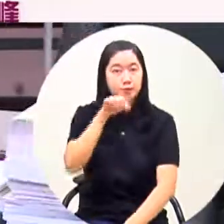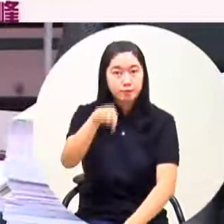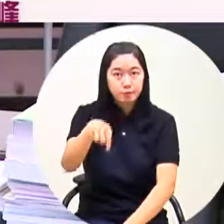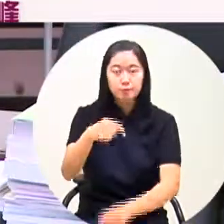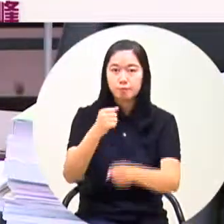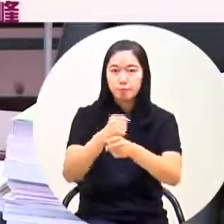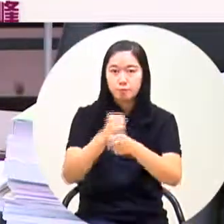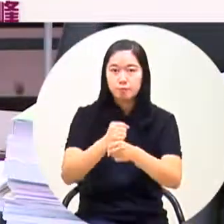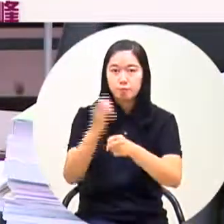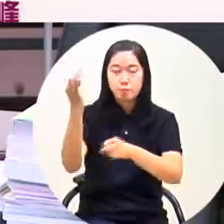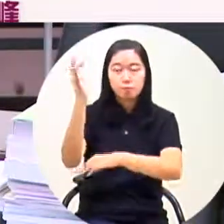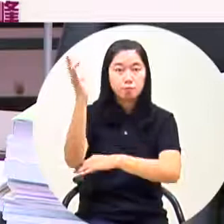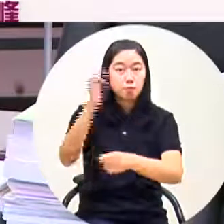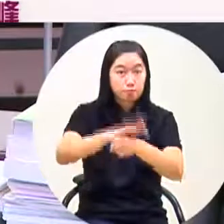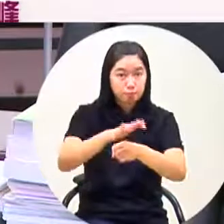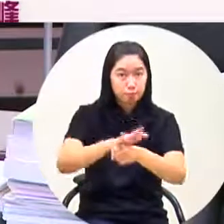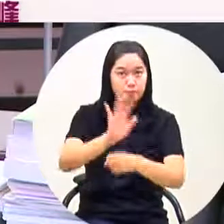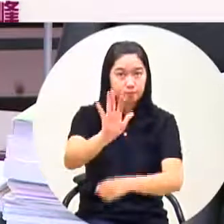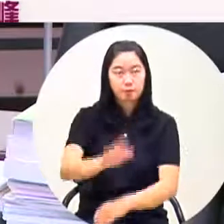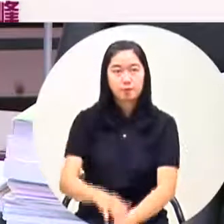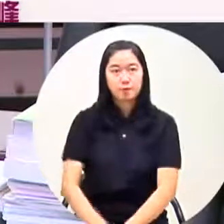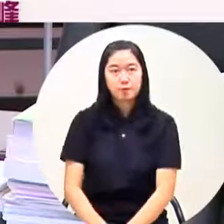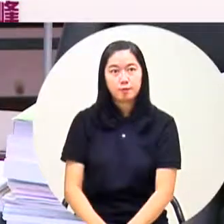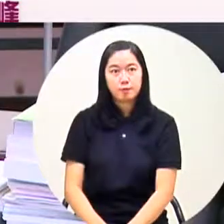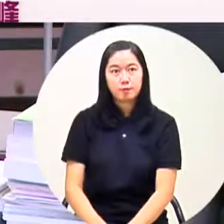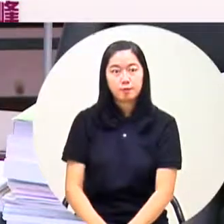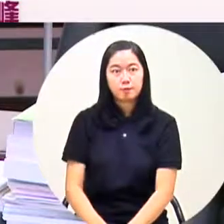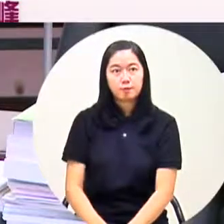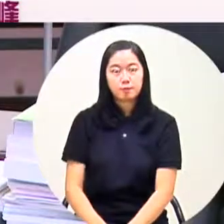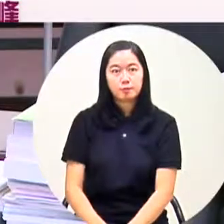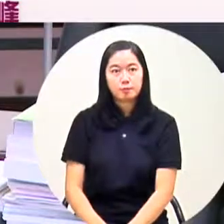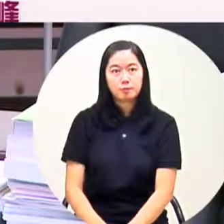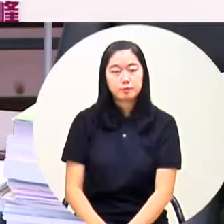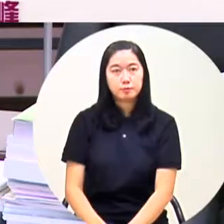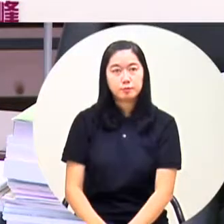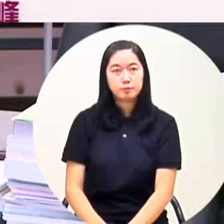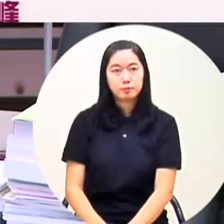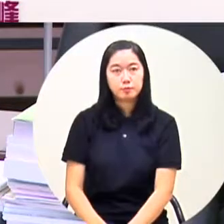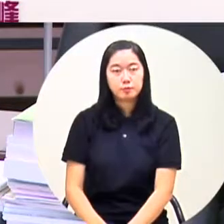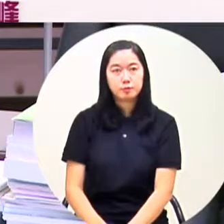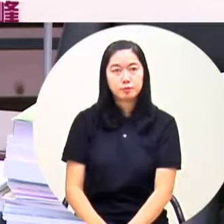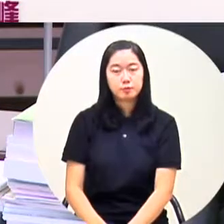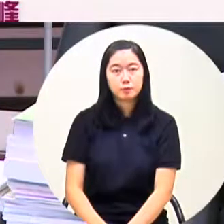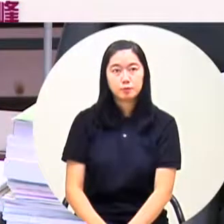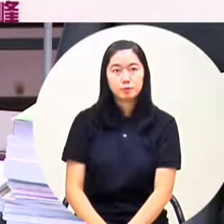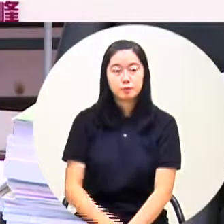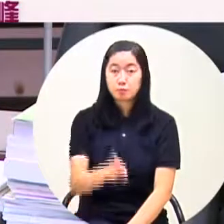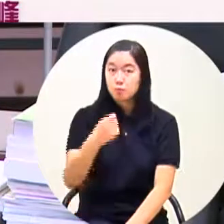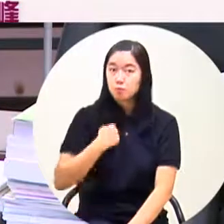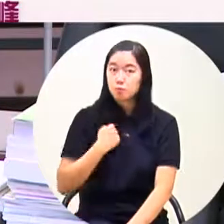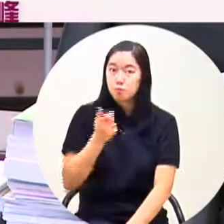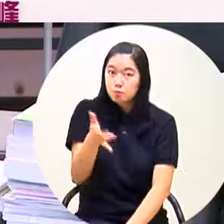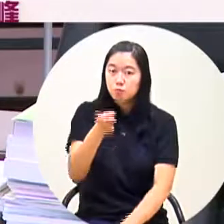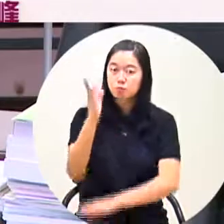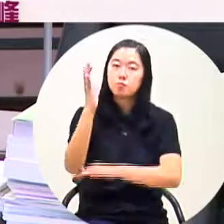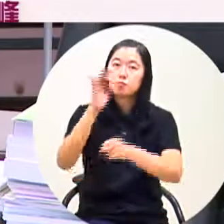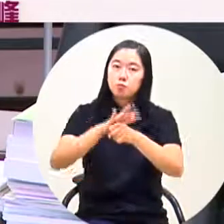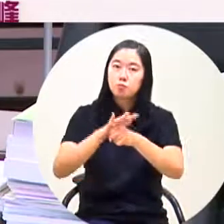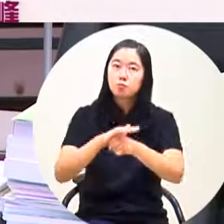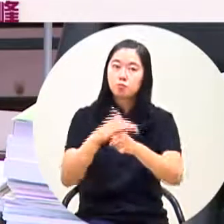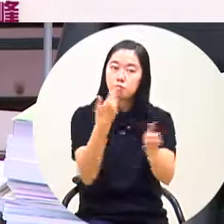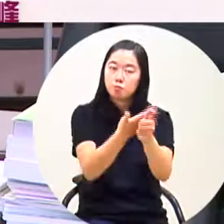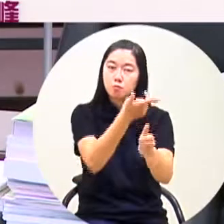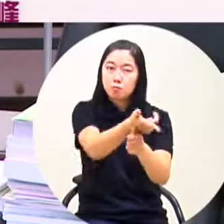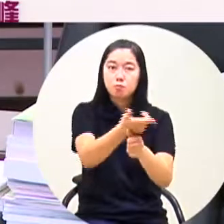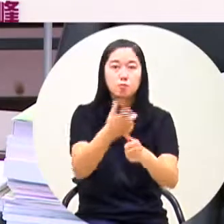一个补助哦。那我在这边想请教局长的是说，你知道在针对这个补助，我们哈马星地区汰换了多